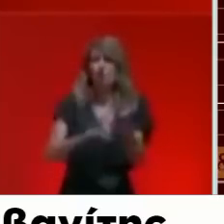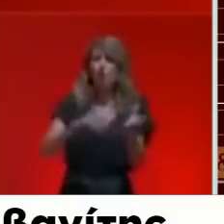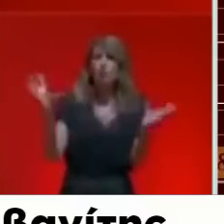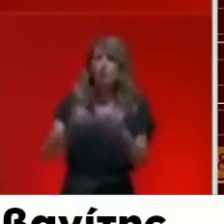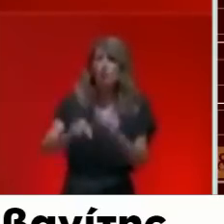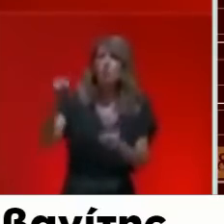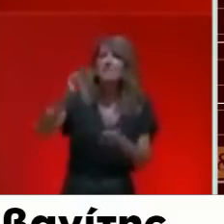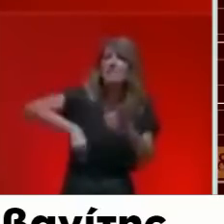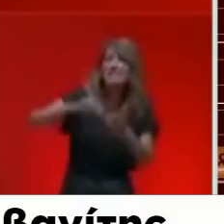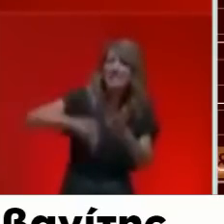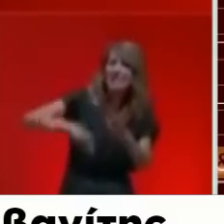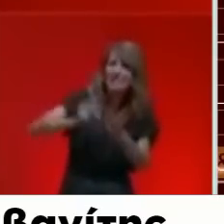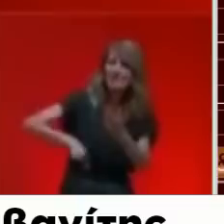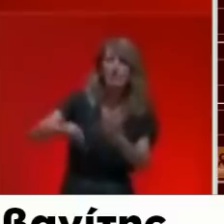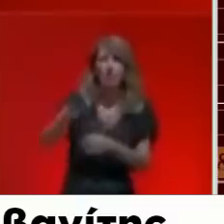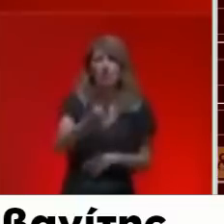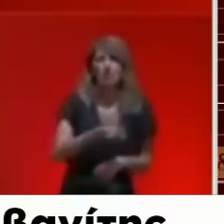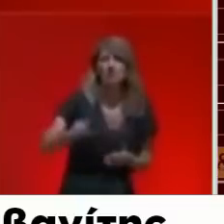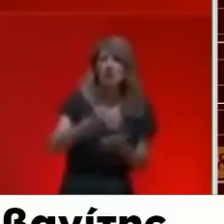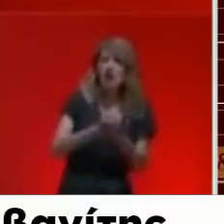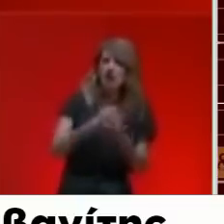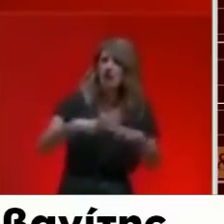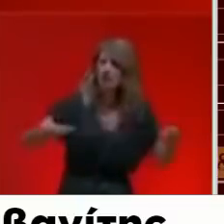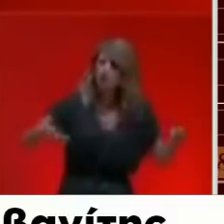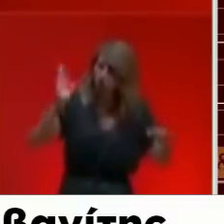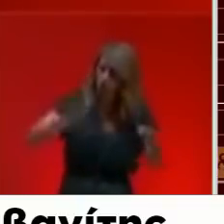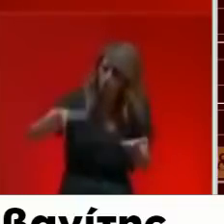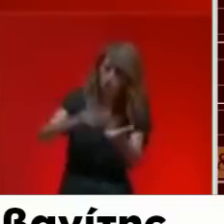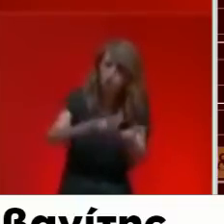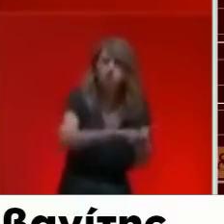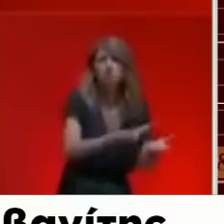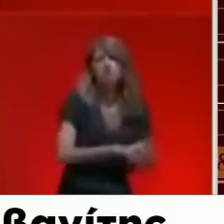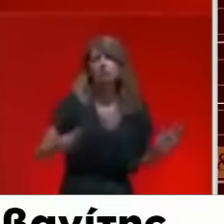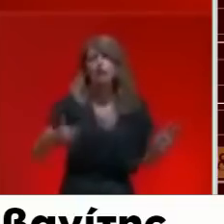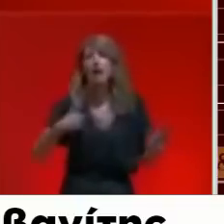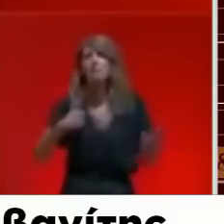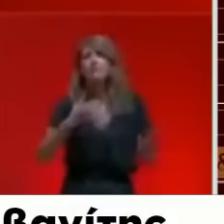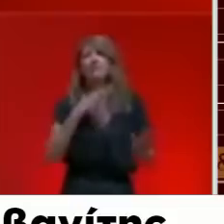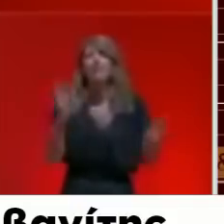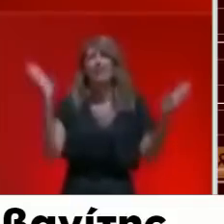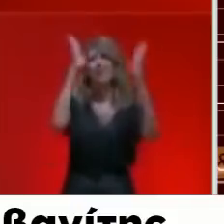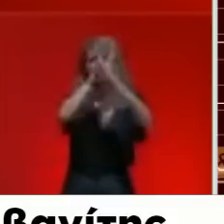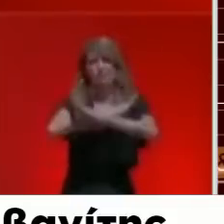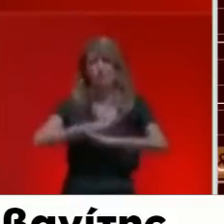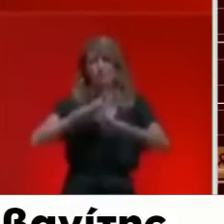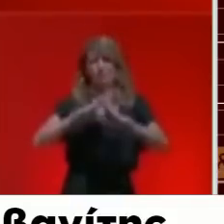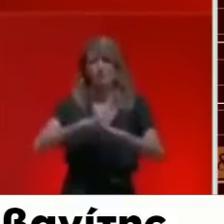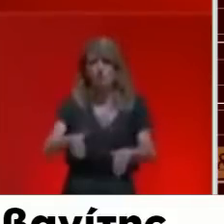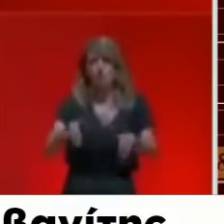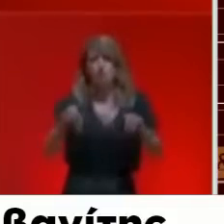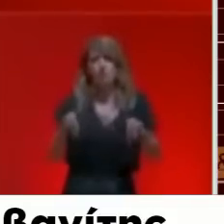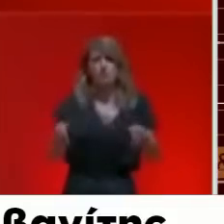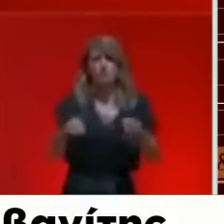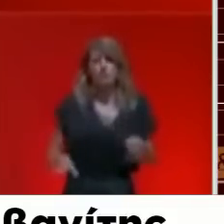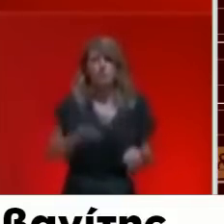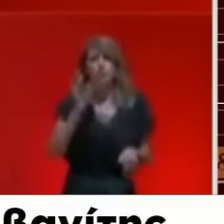Αριστεράς. Νομίζω ότι βοήθησε, επικοινωνιακά τώρα θυμάμαι την παλιά μου δουλειά, βοήθησε, έγινε μία αντάρα, έγινε